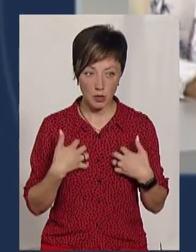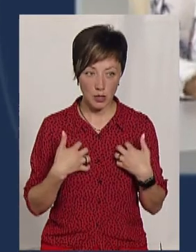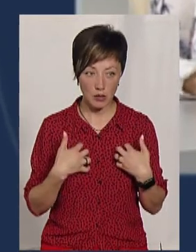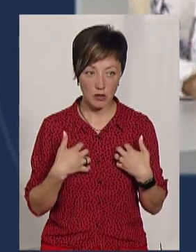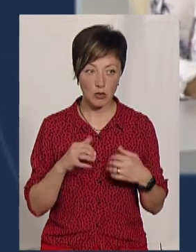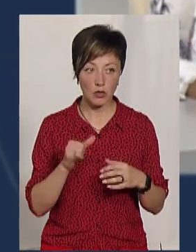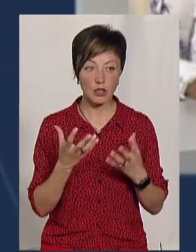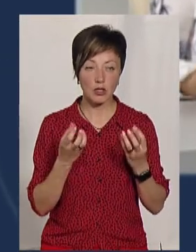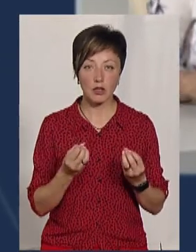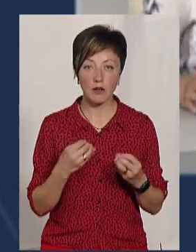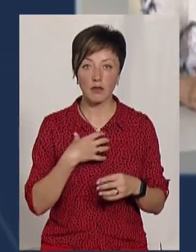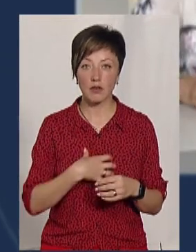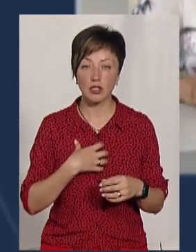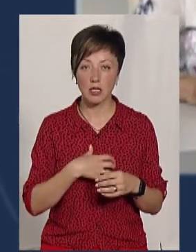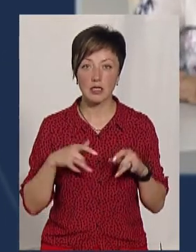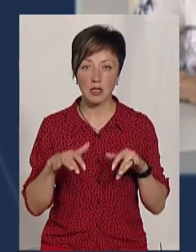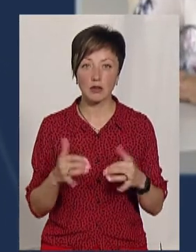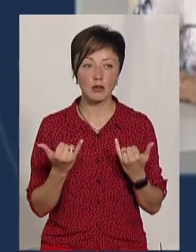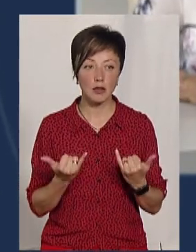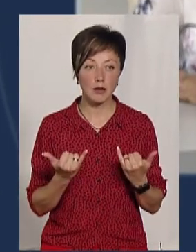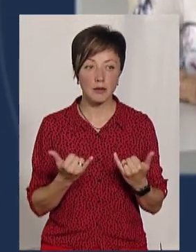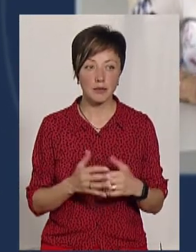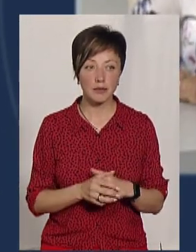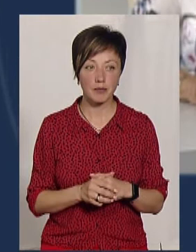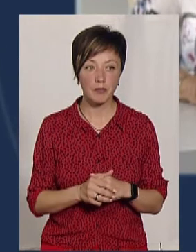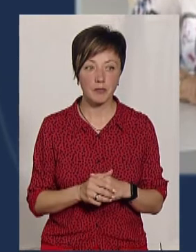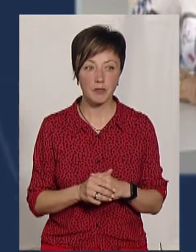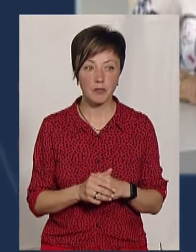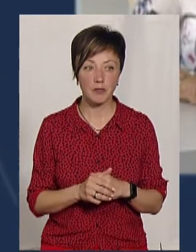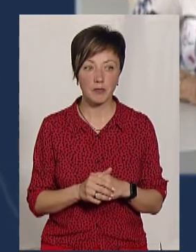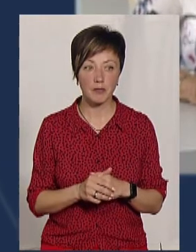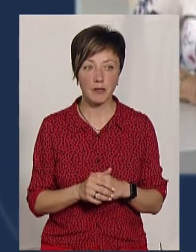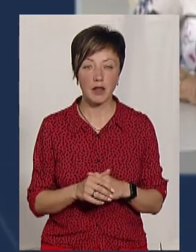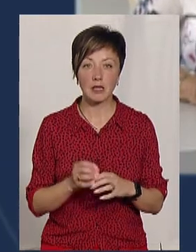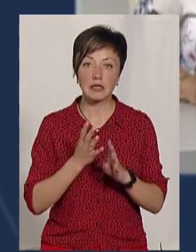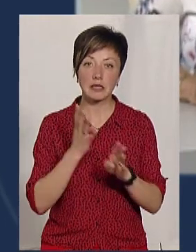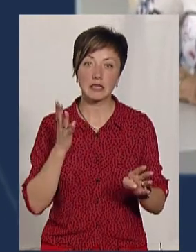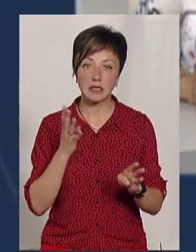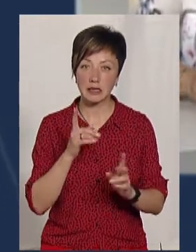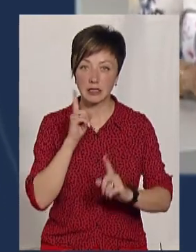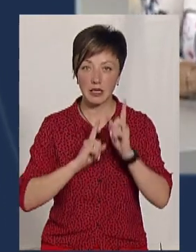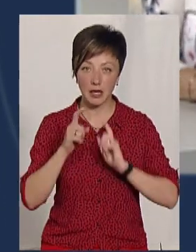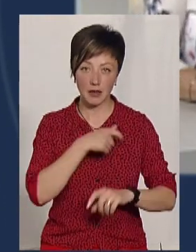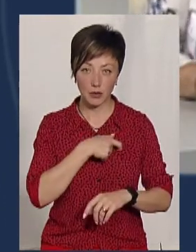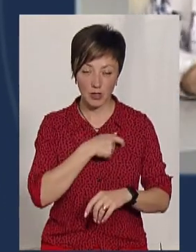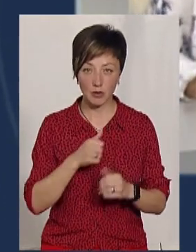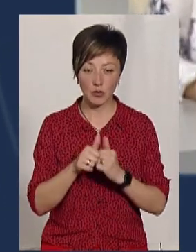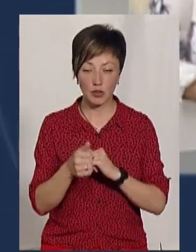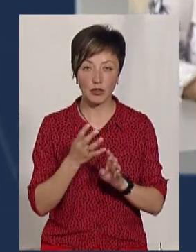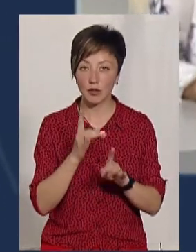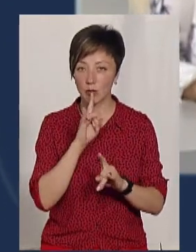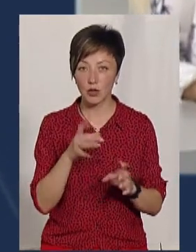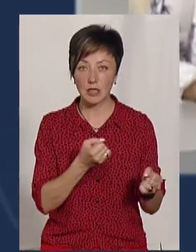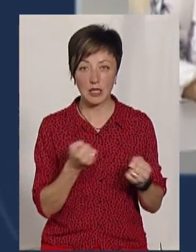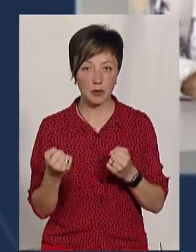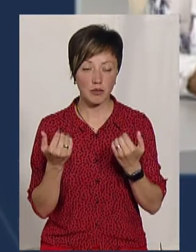поспішаєте, у вас ще важливий захід сьогодні. Це сесія позачергова. Так, так. От. Тому не будемо